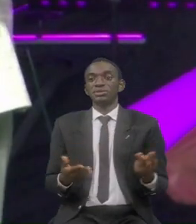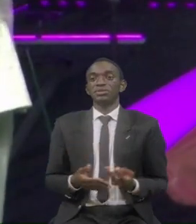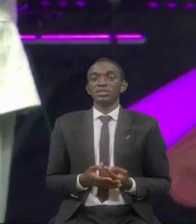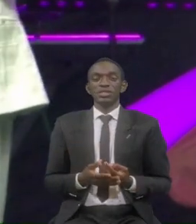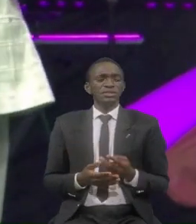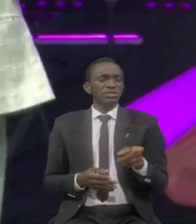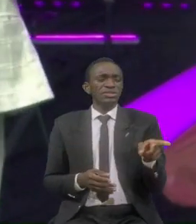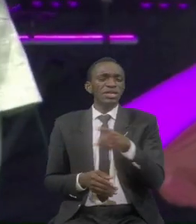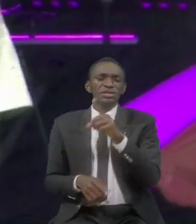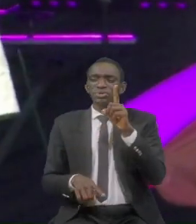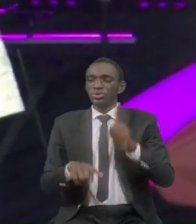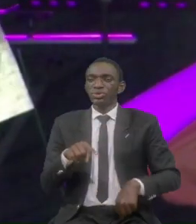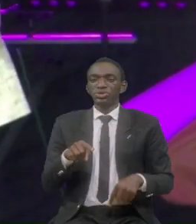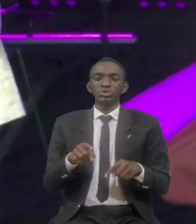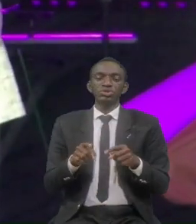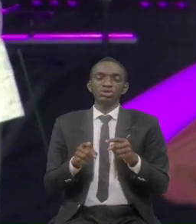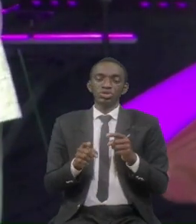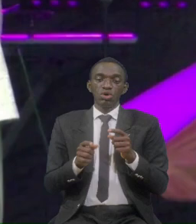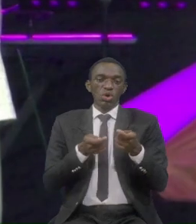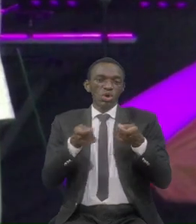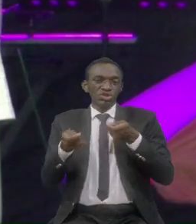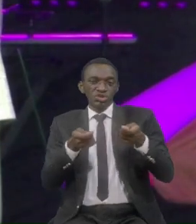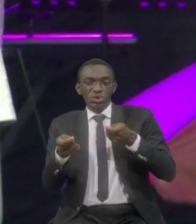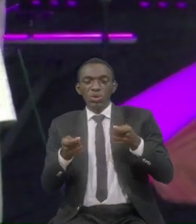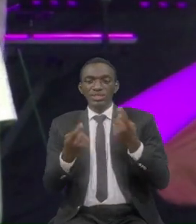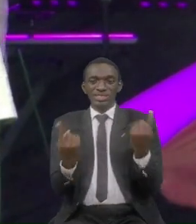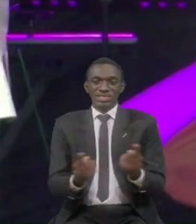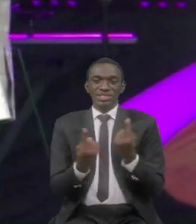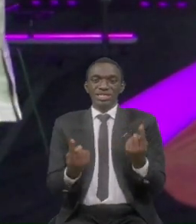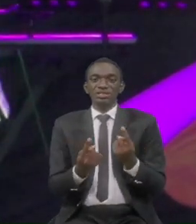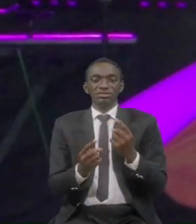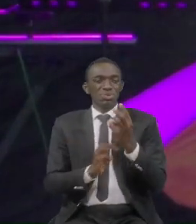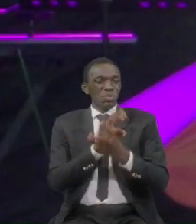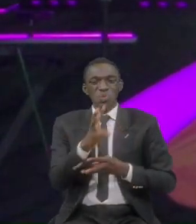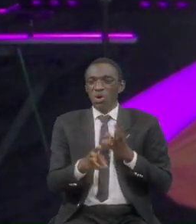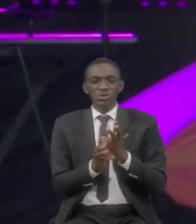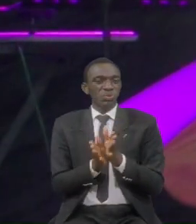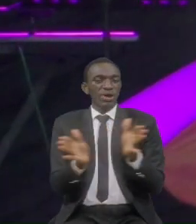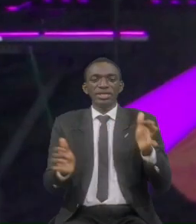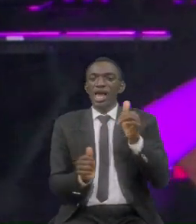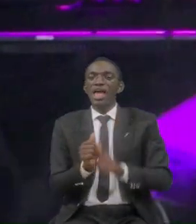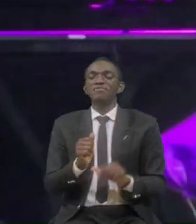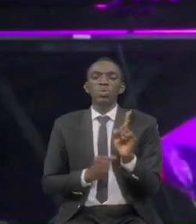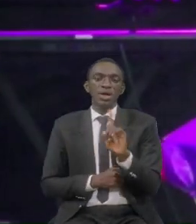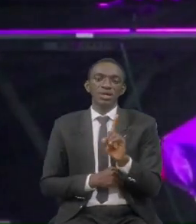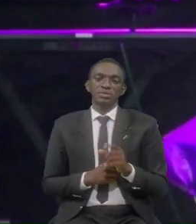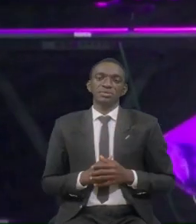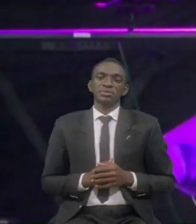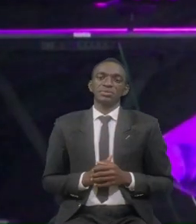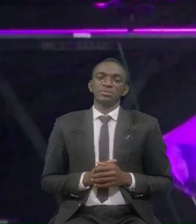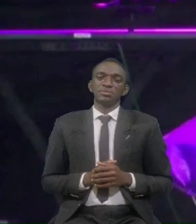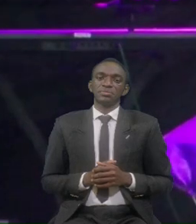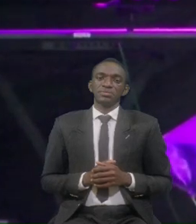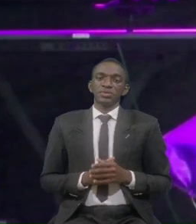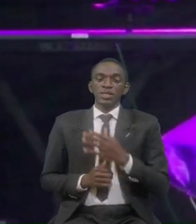the universality of sin. Dili nila pwede kontrolon ang pagkatibuok kalibutan sa sala. As they